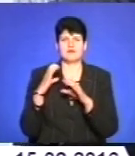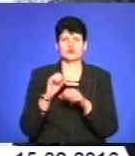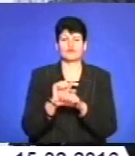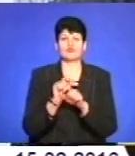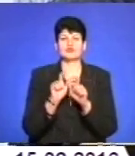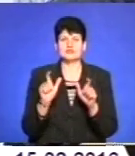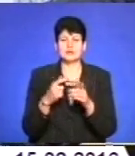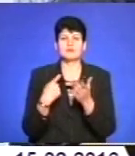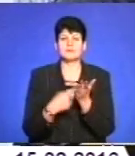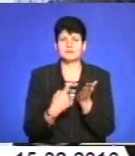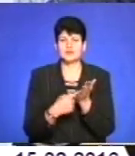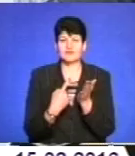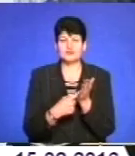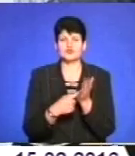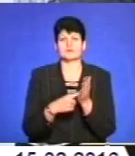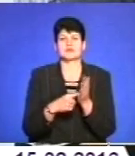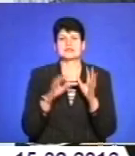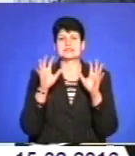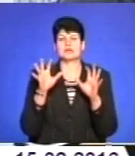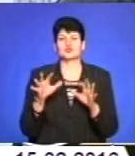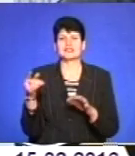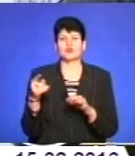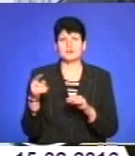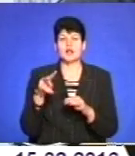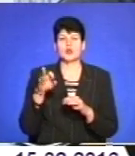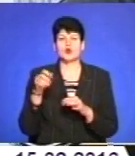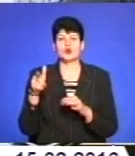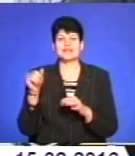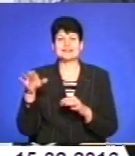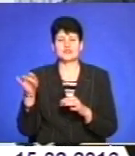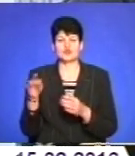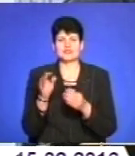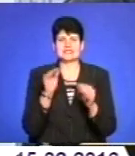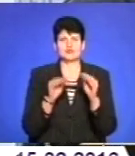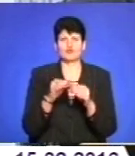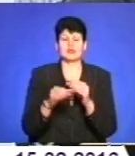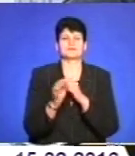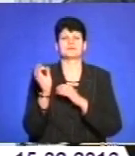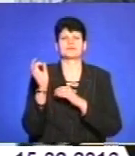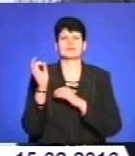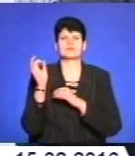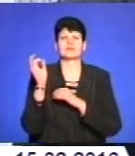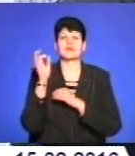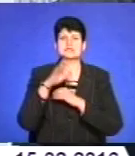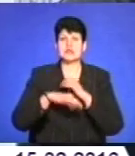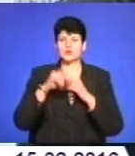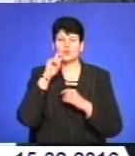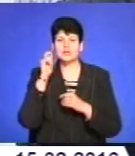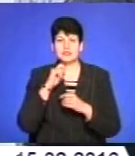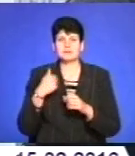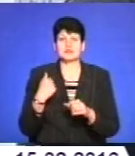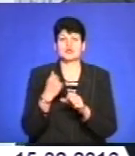по суті, підтверджуємо статус Тернополя як логістичної складової Західу України. Друге, ми